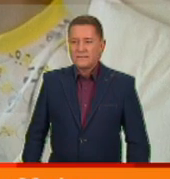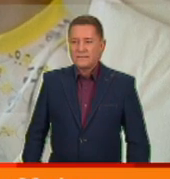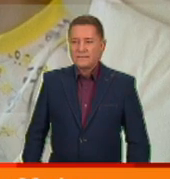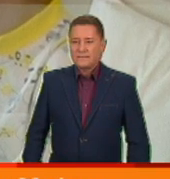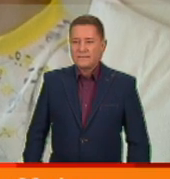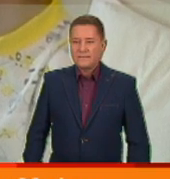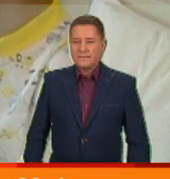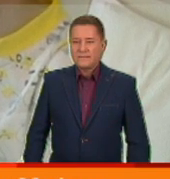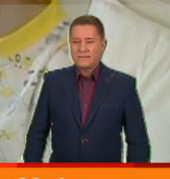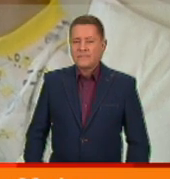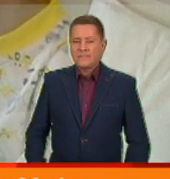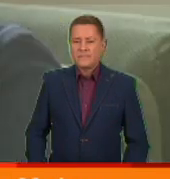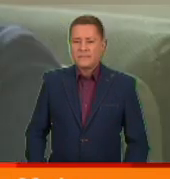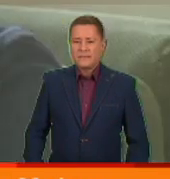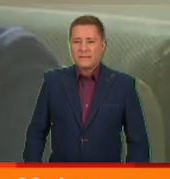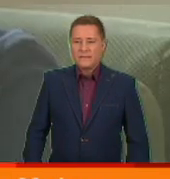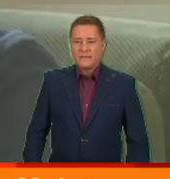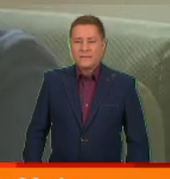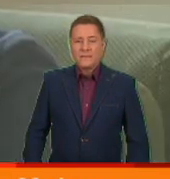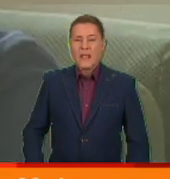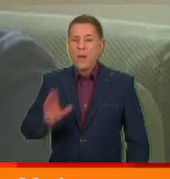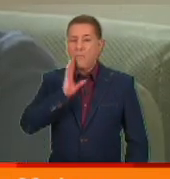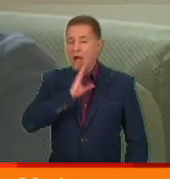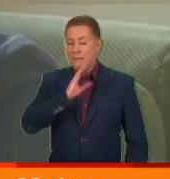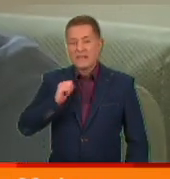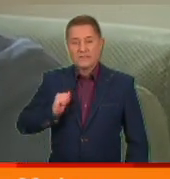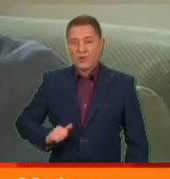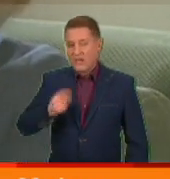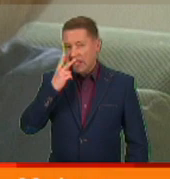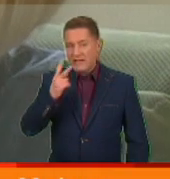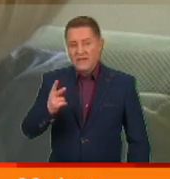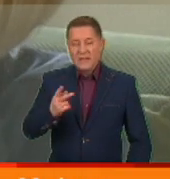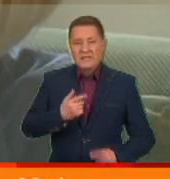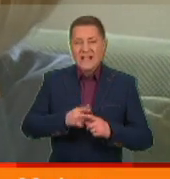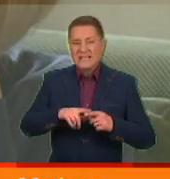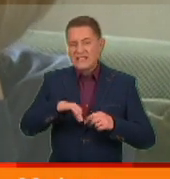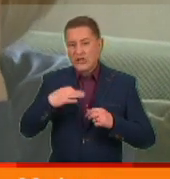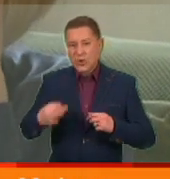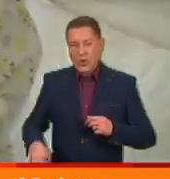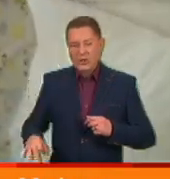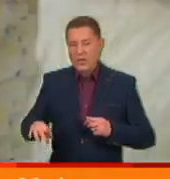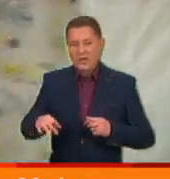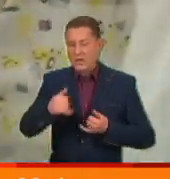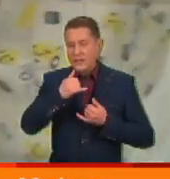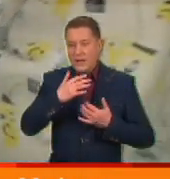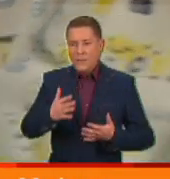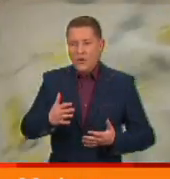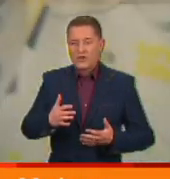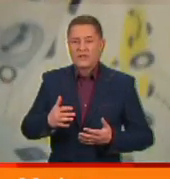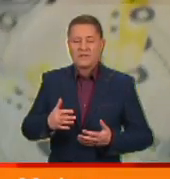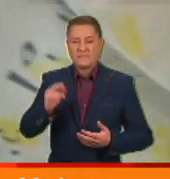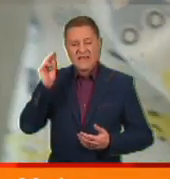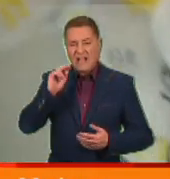Може взяти волоки в себе. Мама ж спокійно дивитися на всі ті дротики, що виходять із тіла її сина, поки так